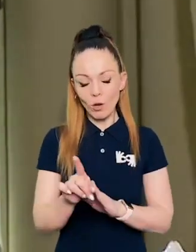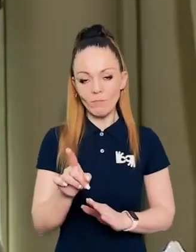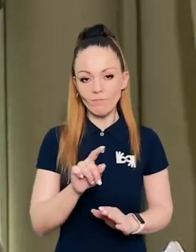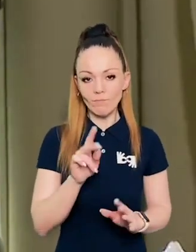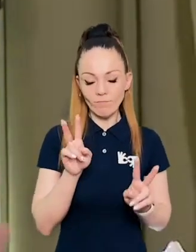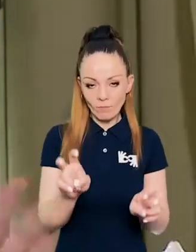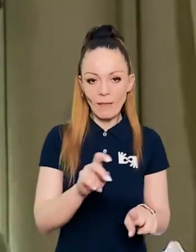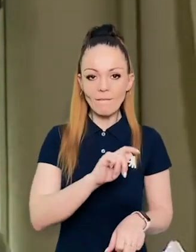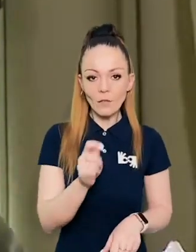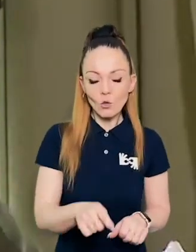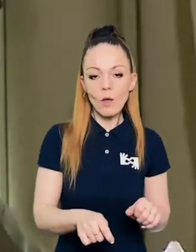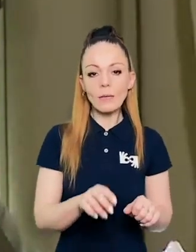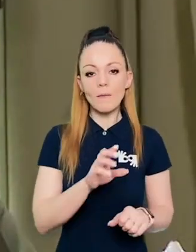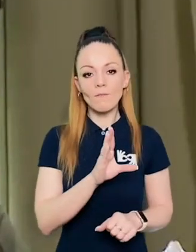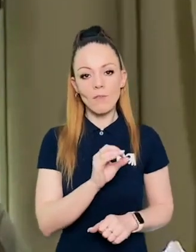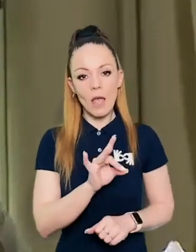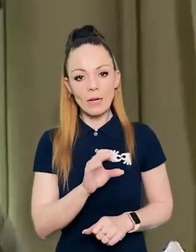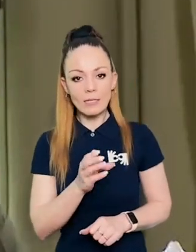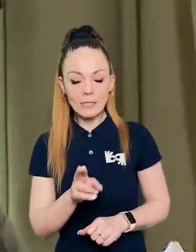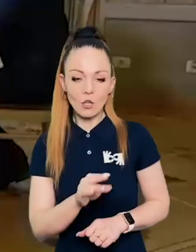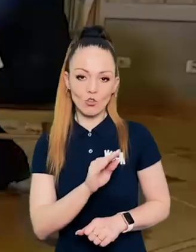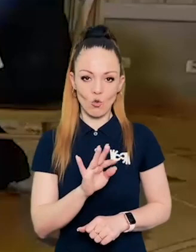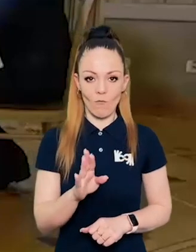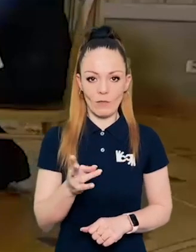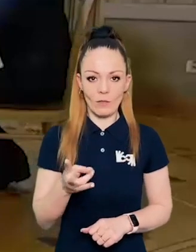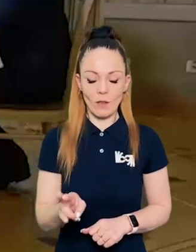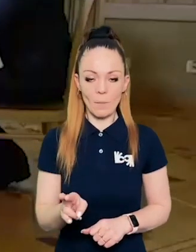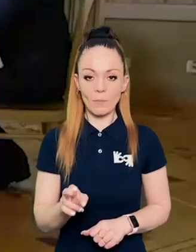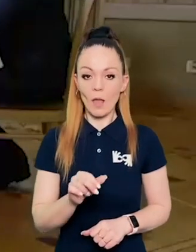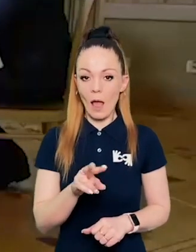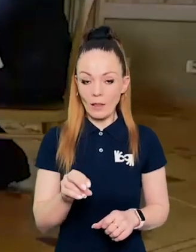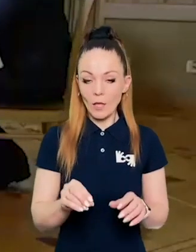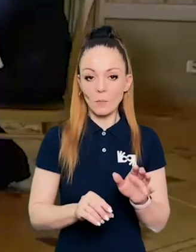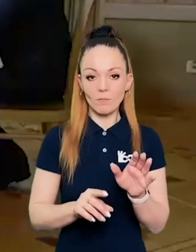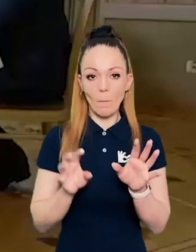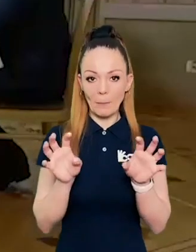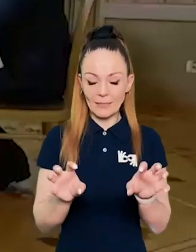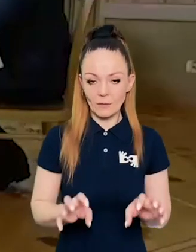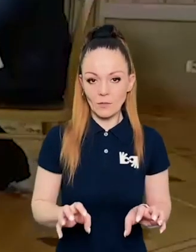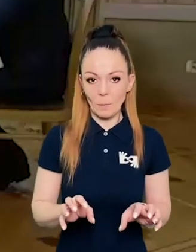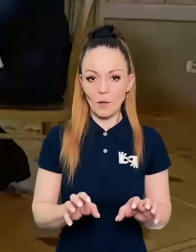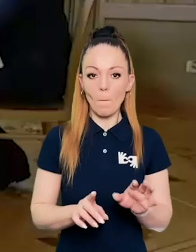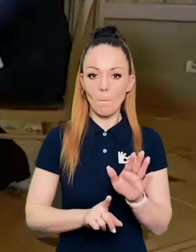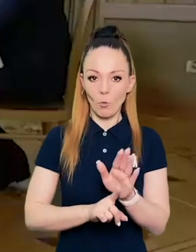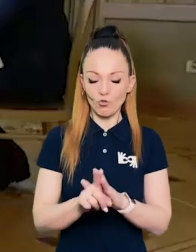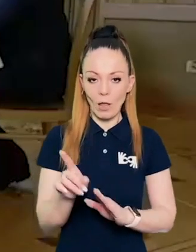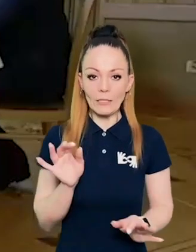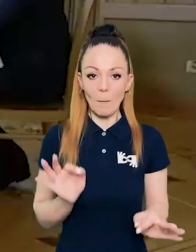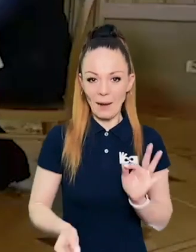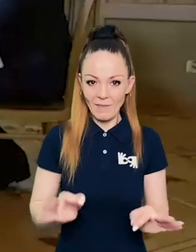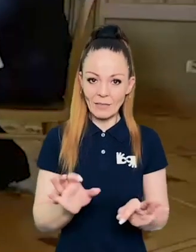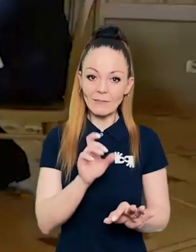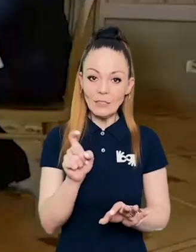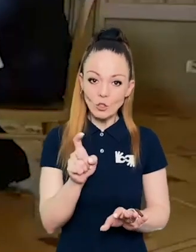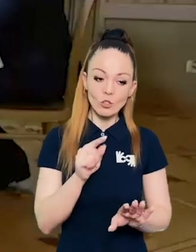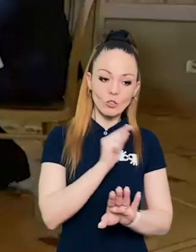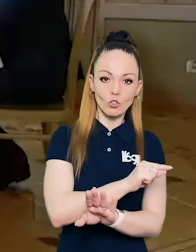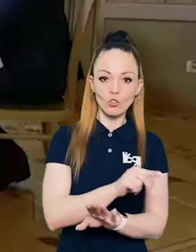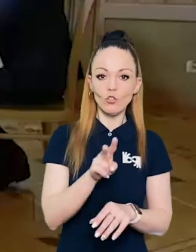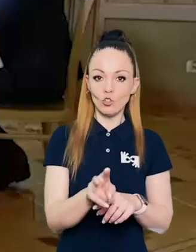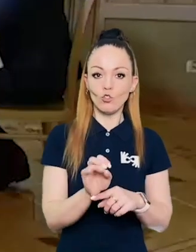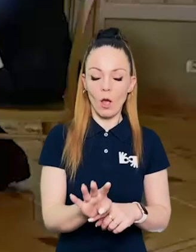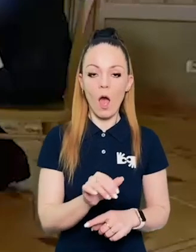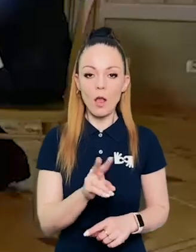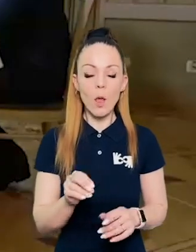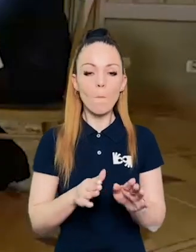Я почав вересня-жовтня, отак. Хоча, в принципі, справедливо починати з 2014 року.